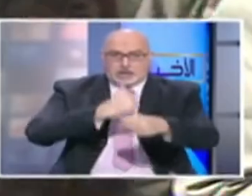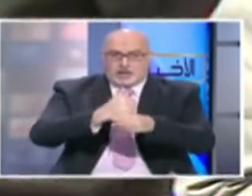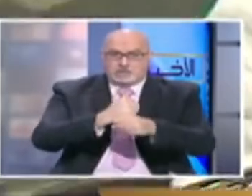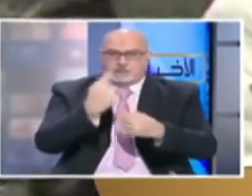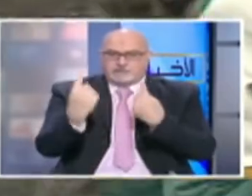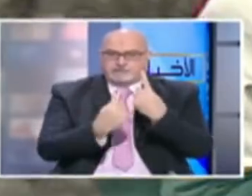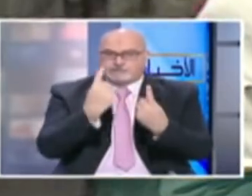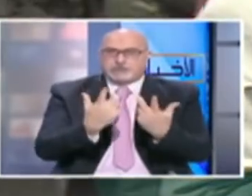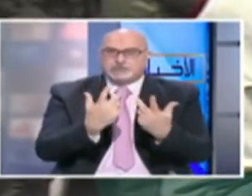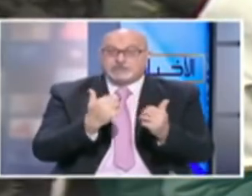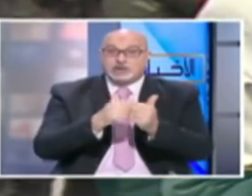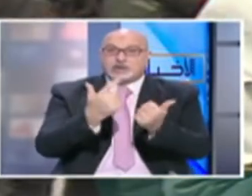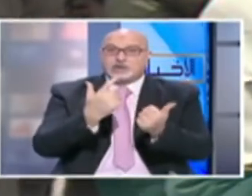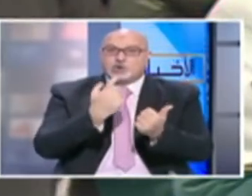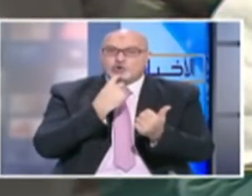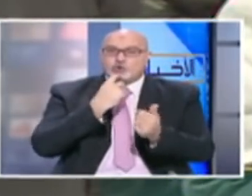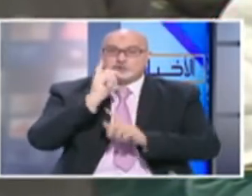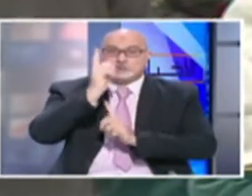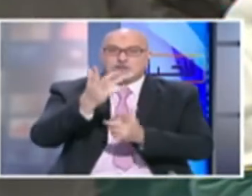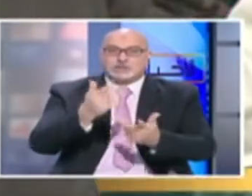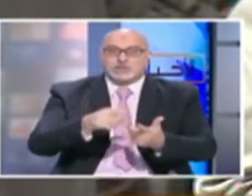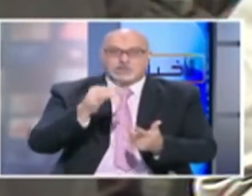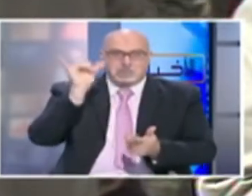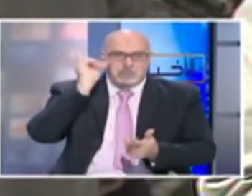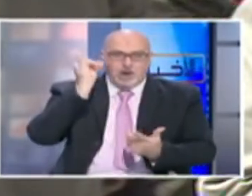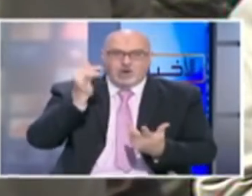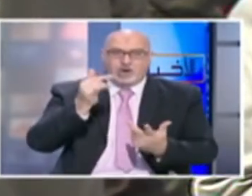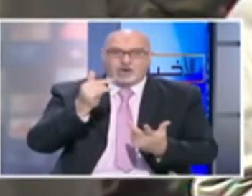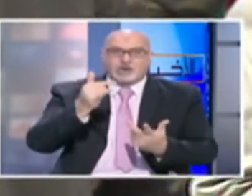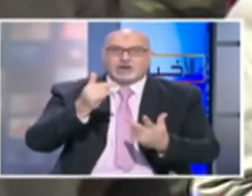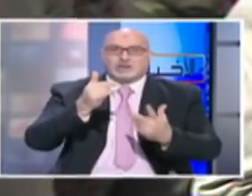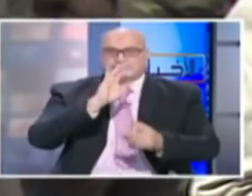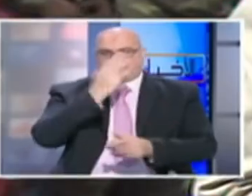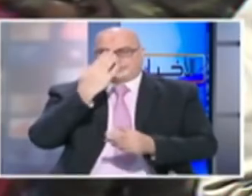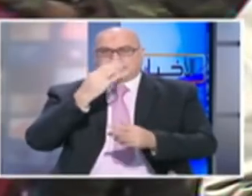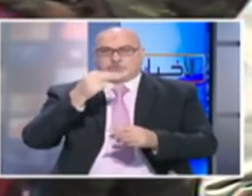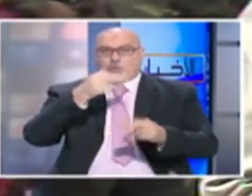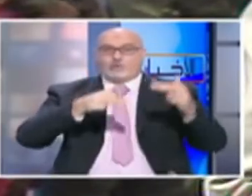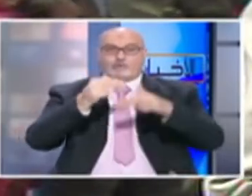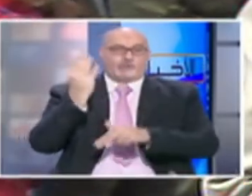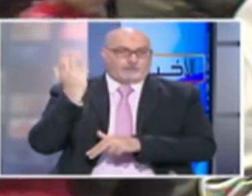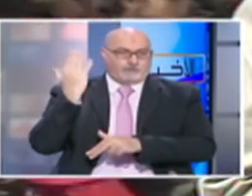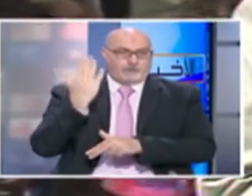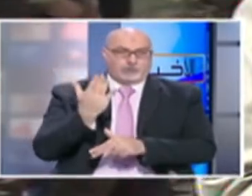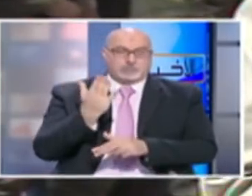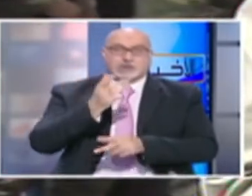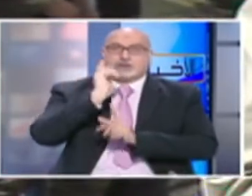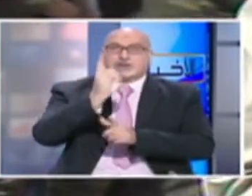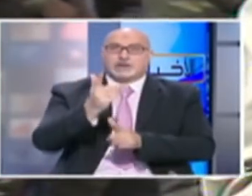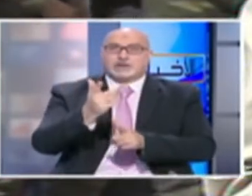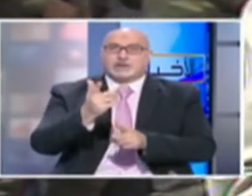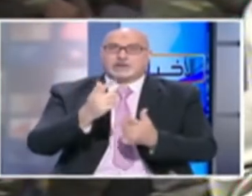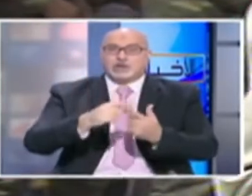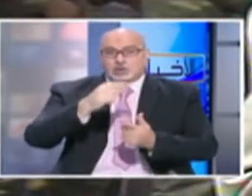جاءت بطعم الثورة بعد خرق المغرب وقف إطلاق النار نوفمبر الماضي، ثورة